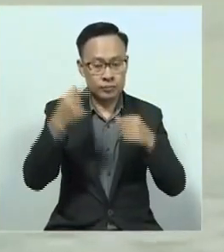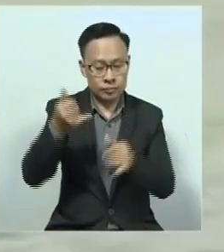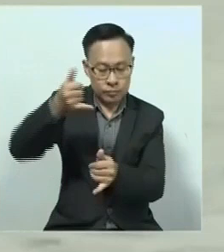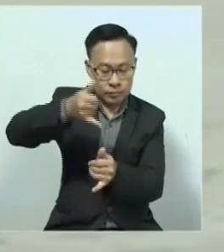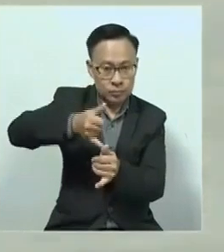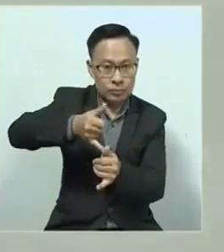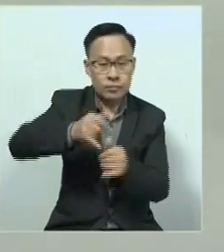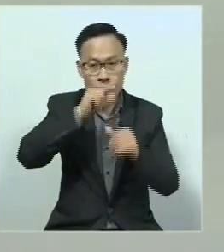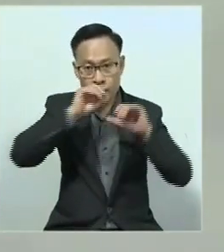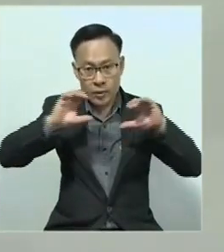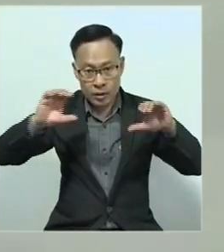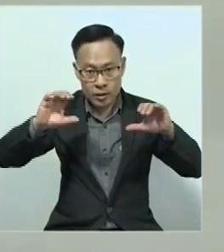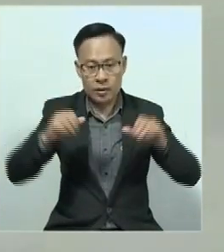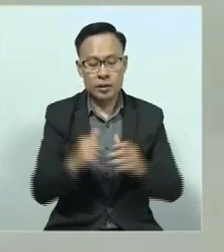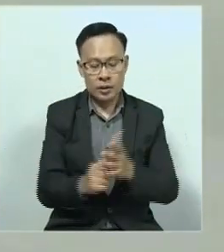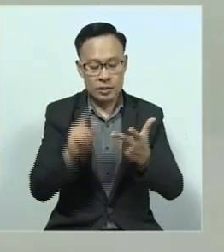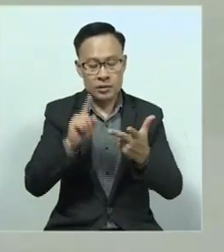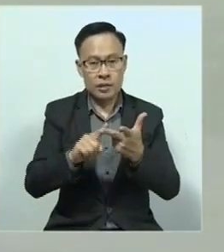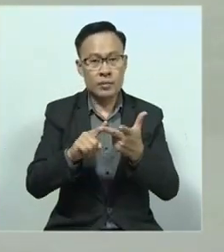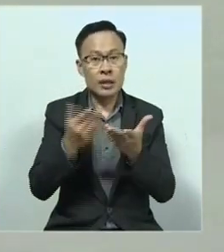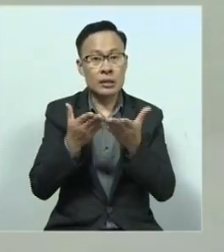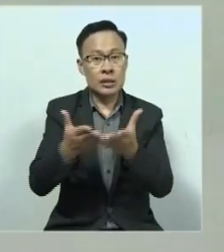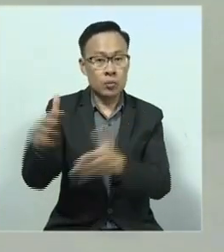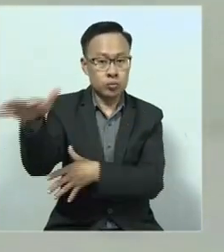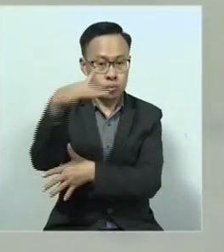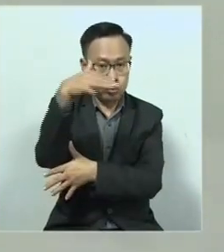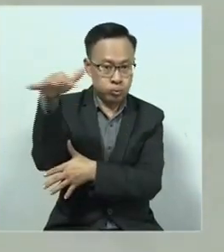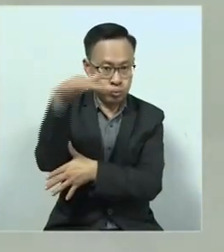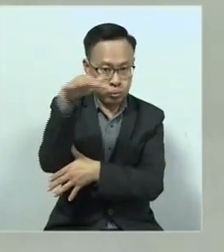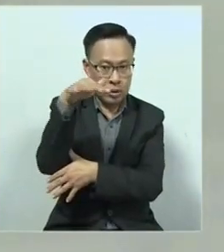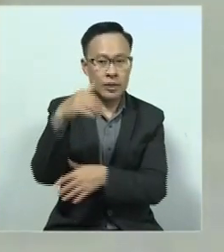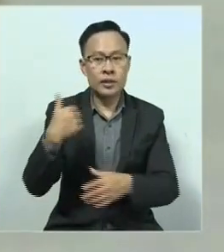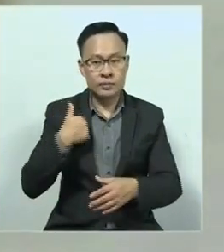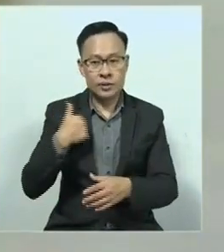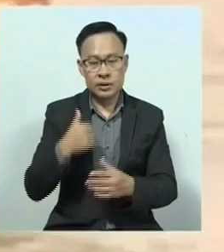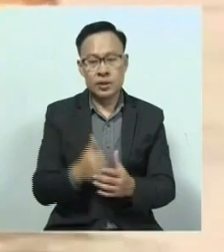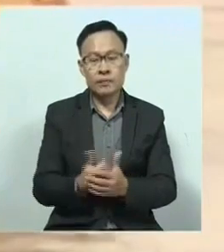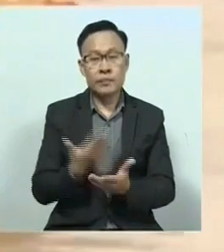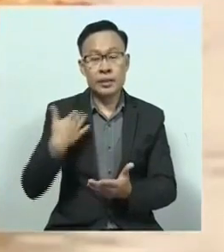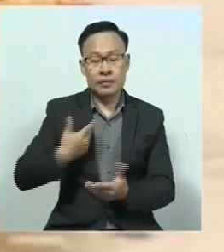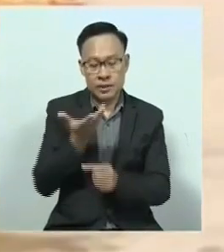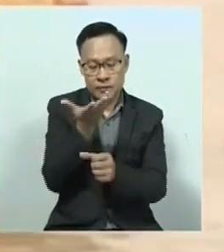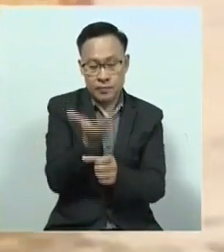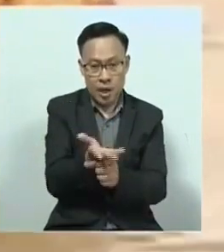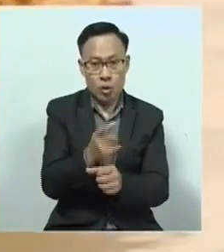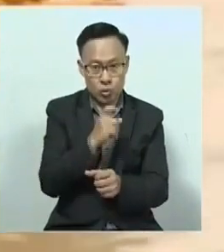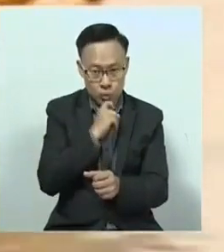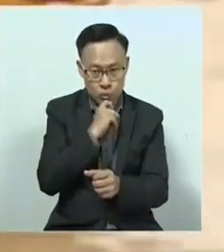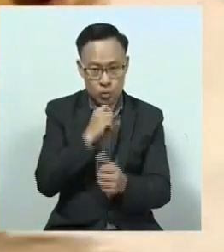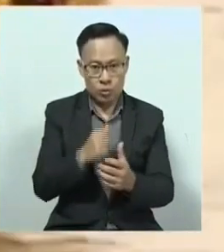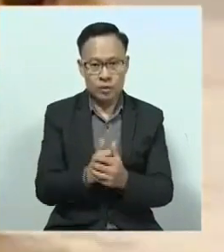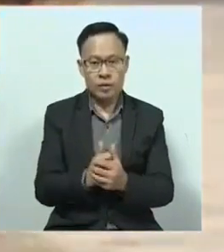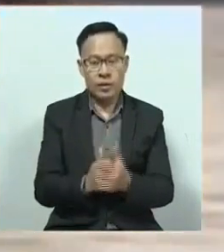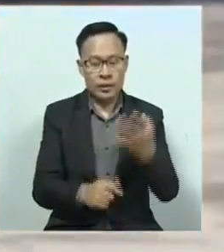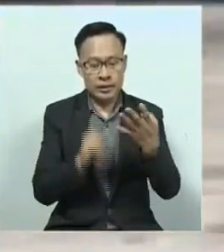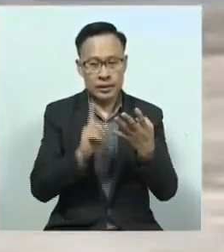ที่นั่งอนันตนาคราชซึ่งจะเป็นเรือที่เชิญพระไตรนะครับพระไตร